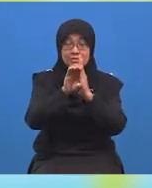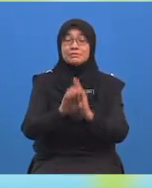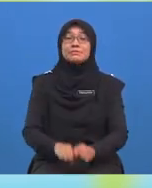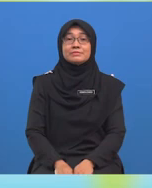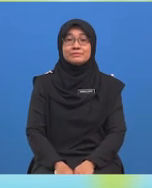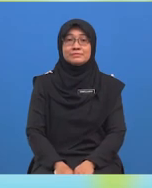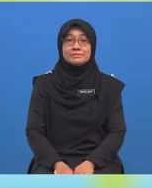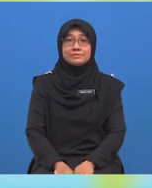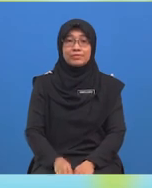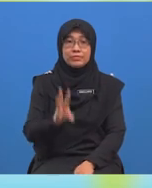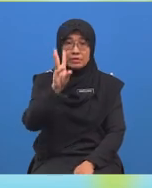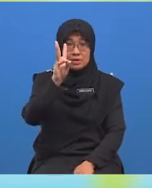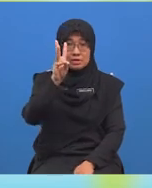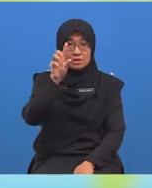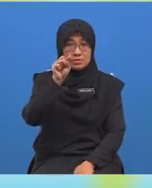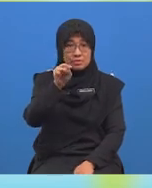berikut.